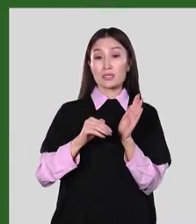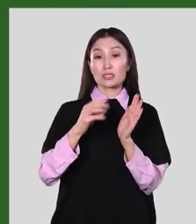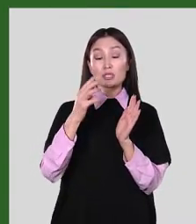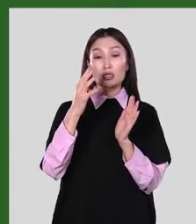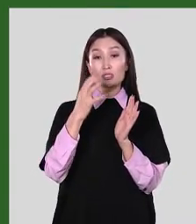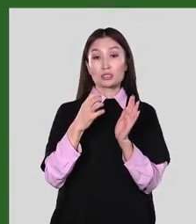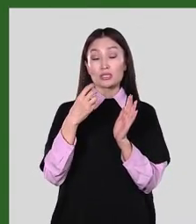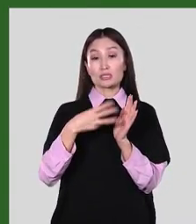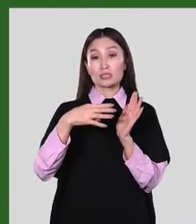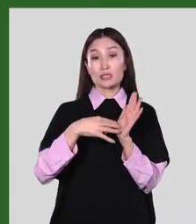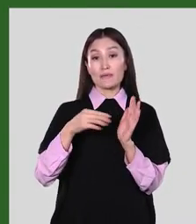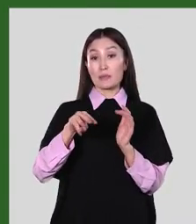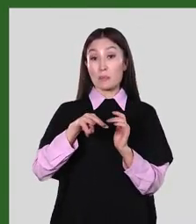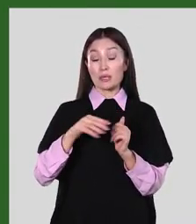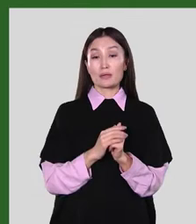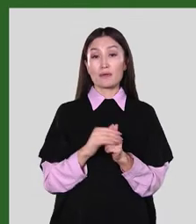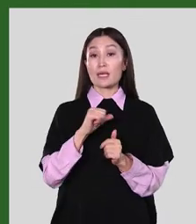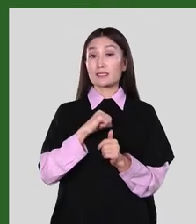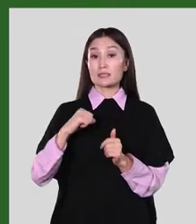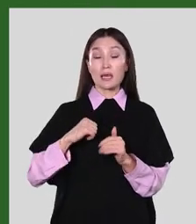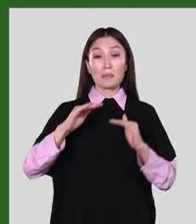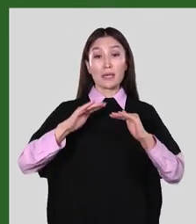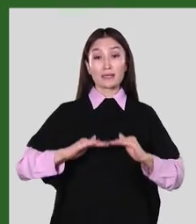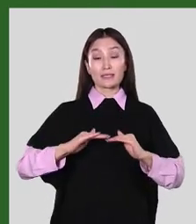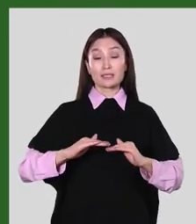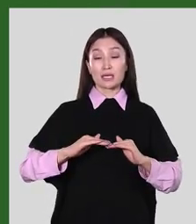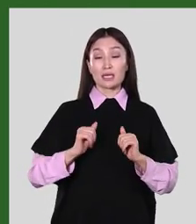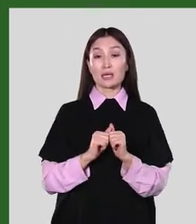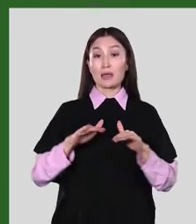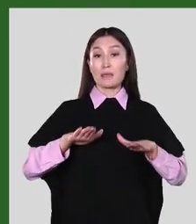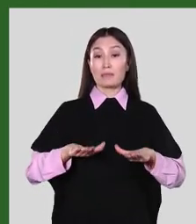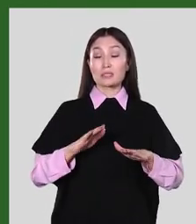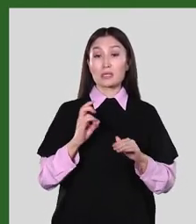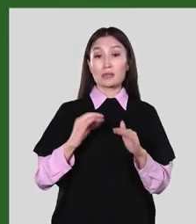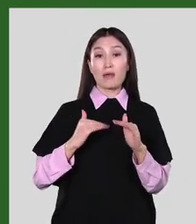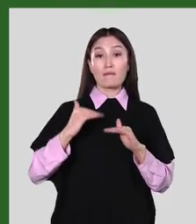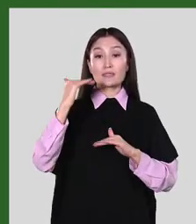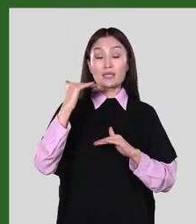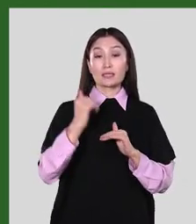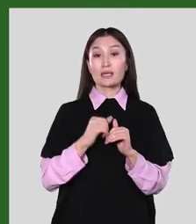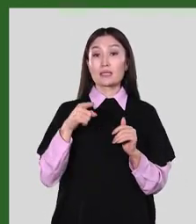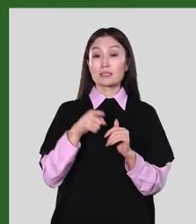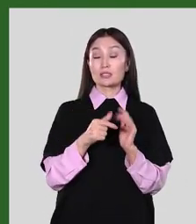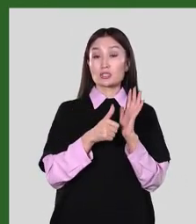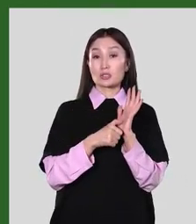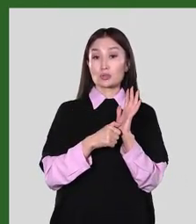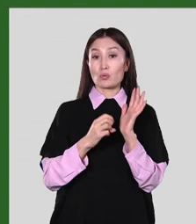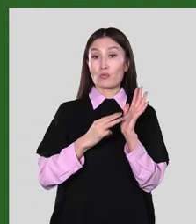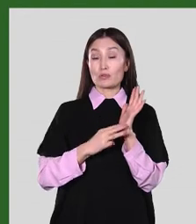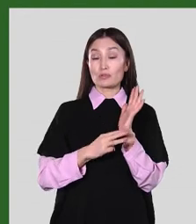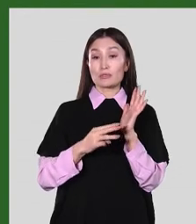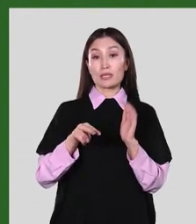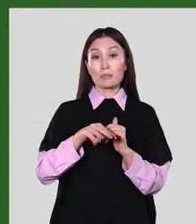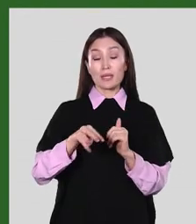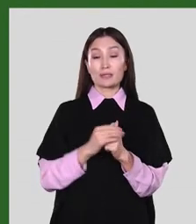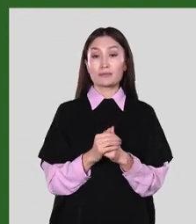39 me а трав и самая низкая точка на высоте 1680